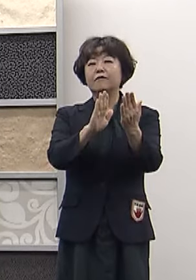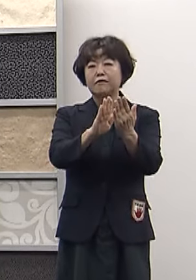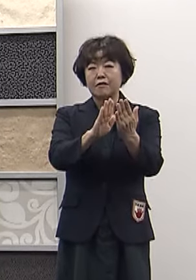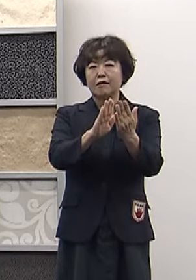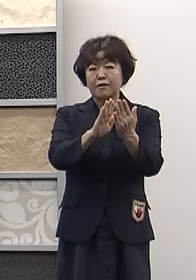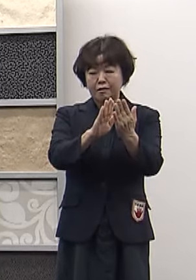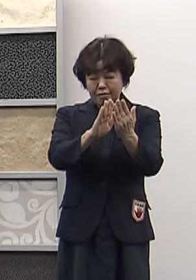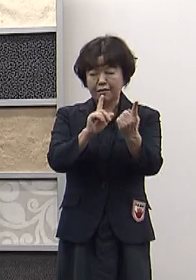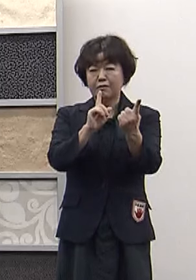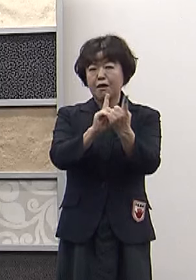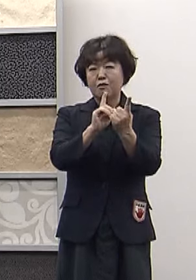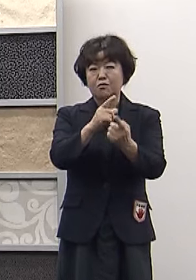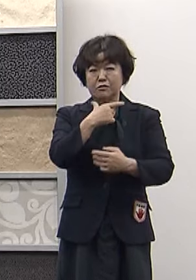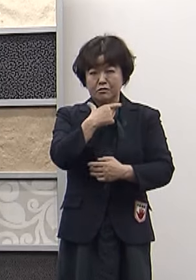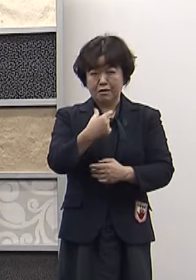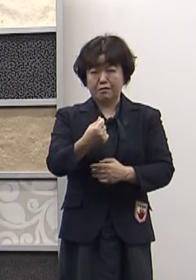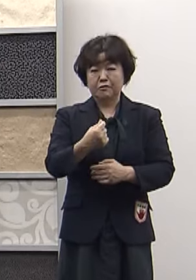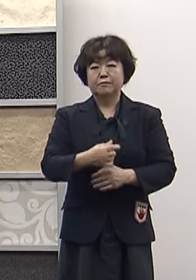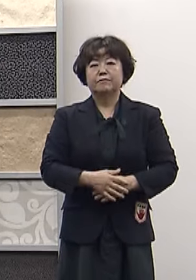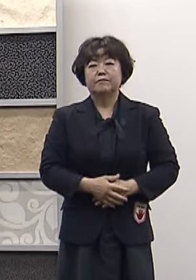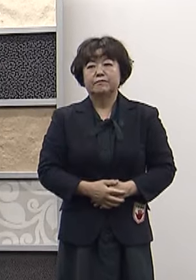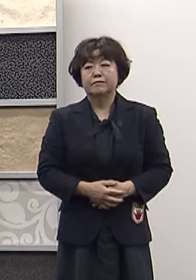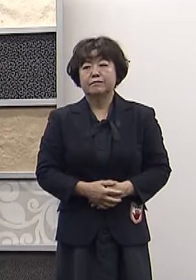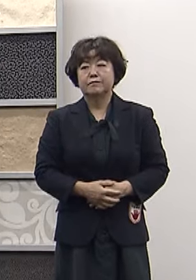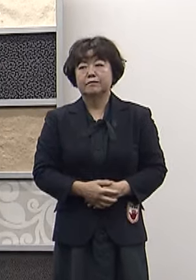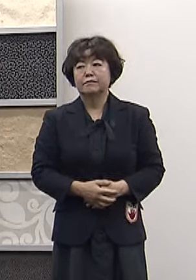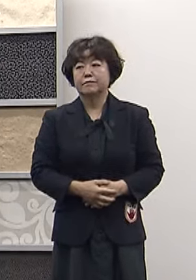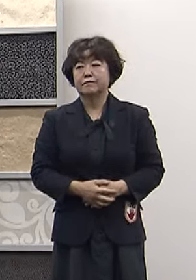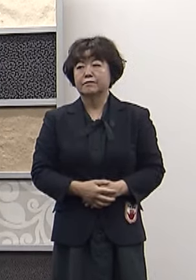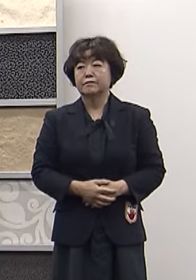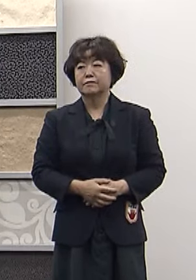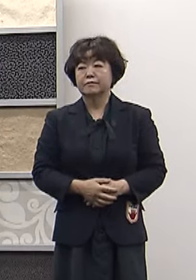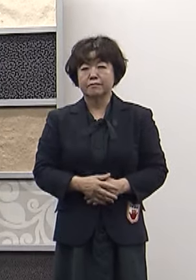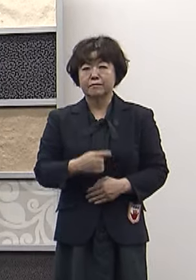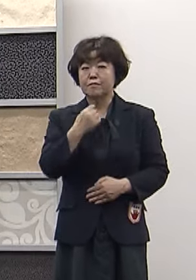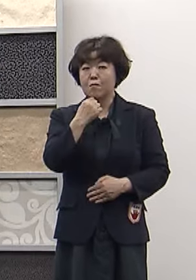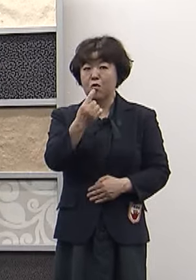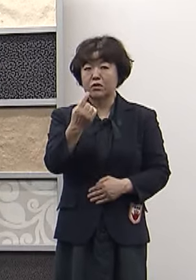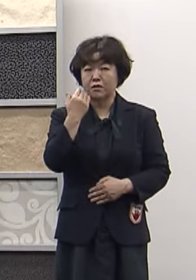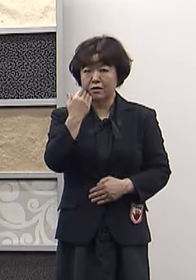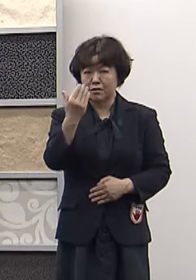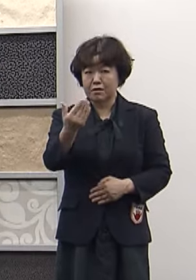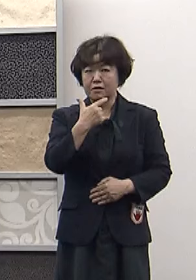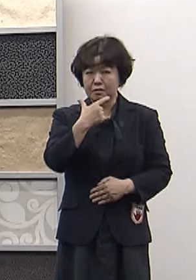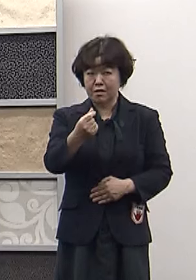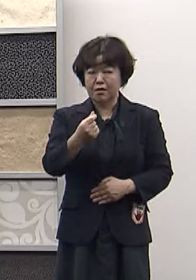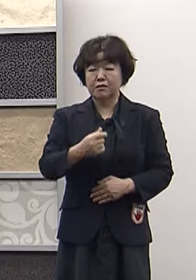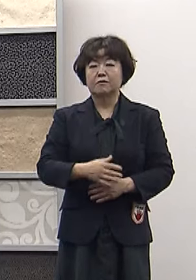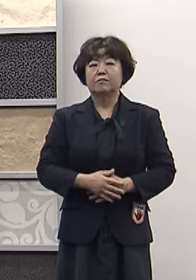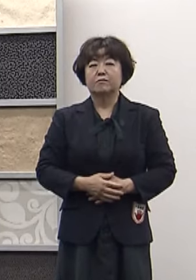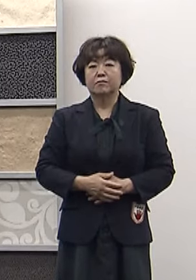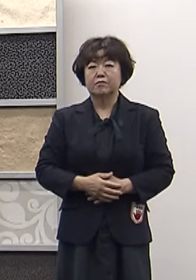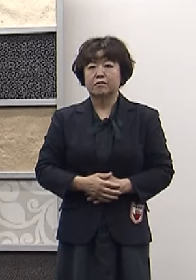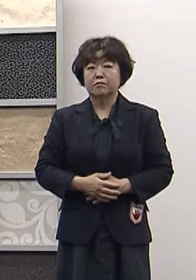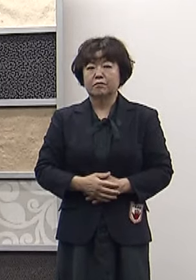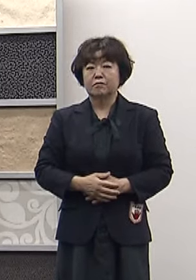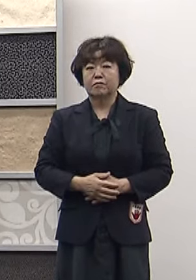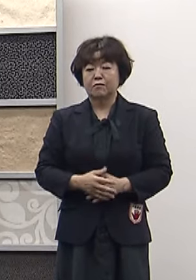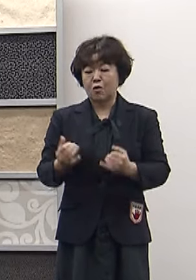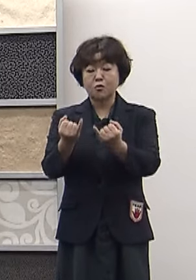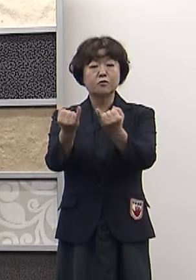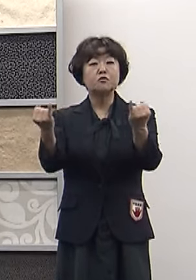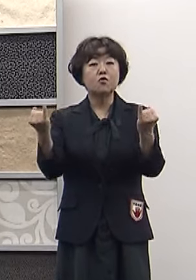きたいと考えているところであります。 ありがとうございます。あともう1点、女性のですね、まあ、非正規社